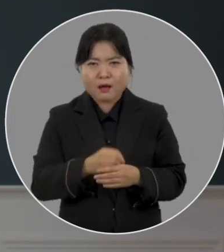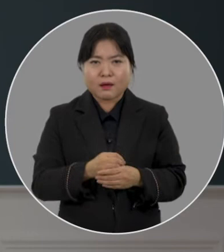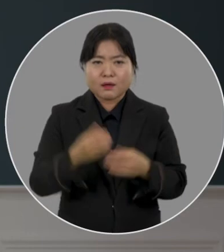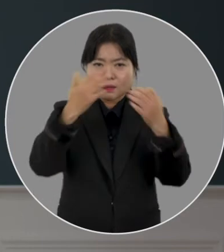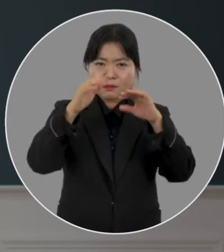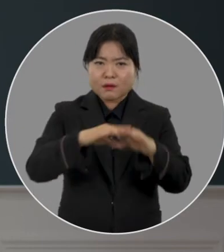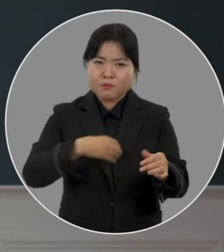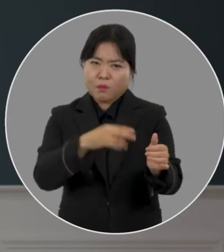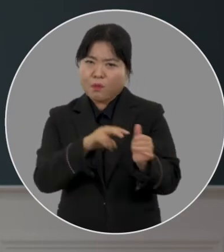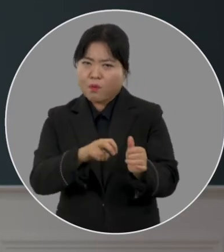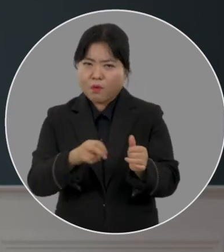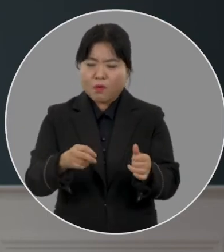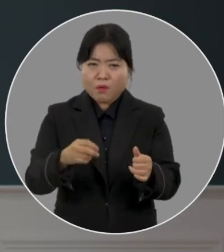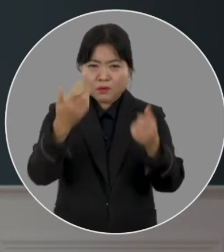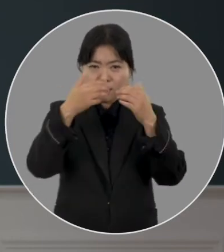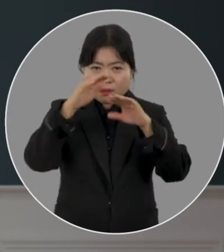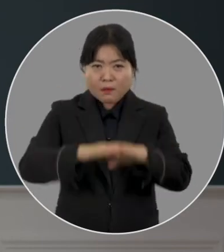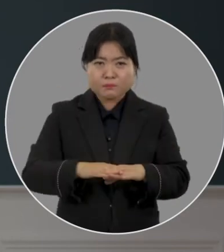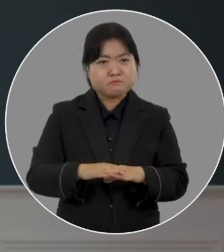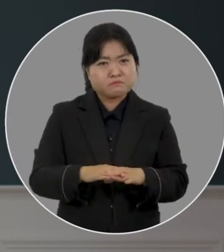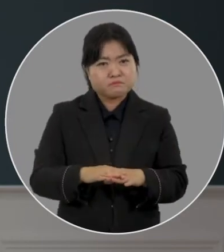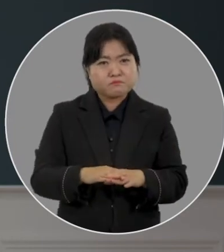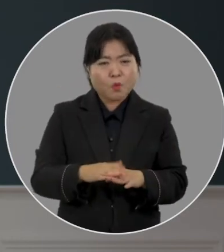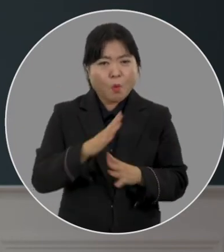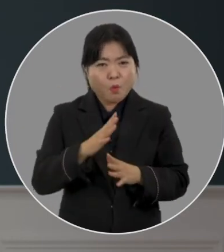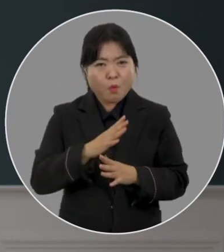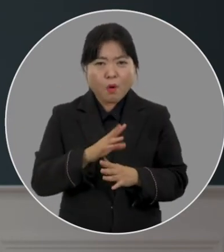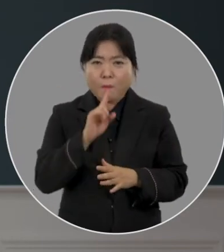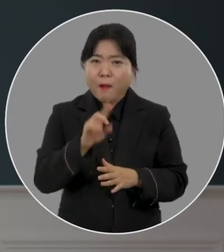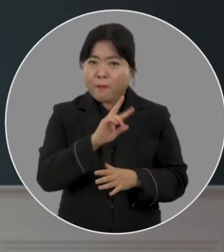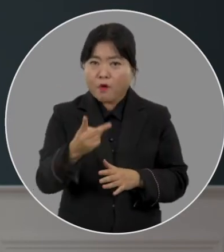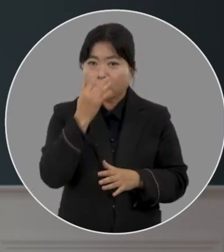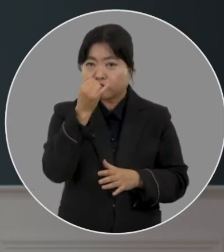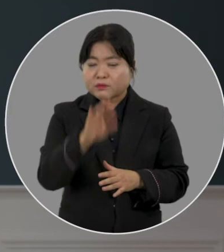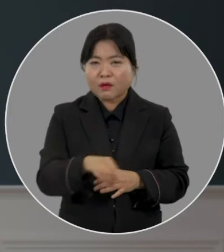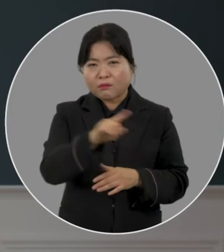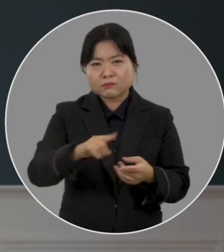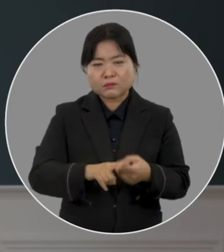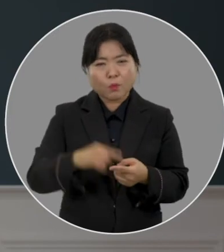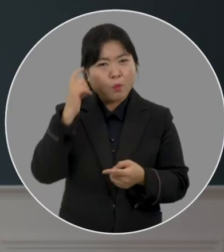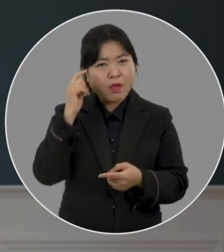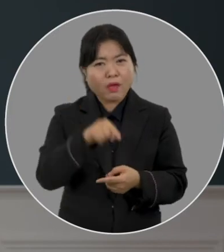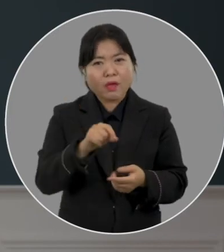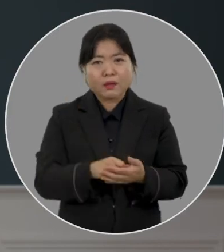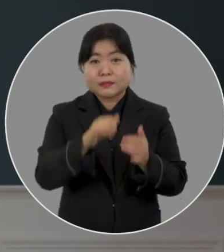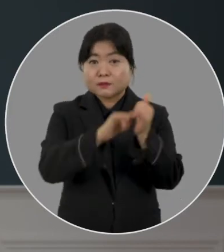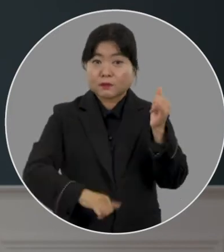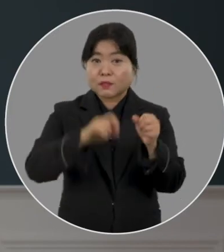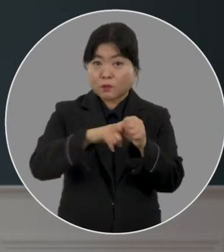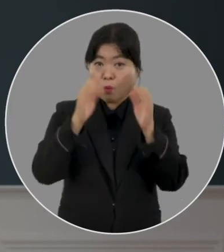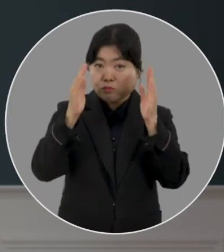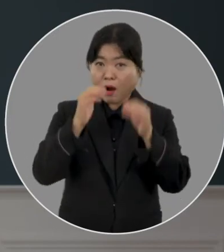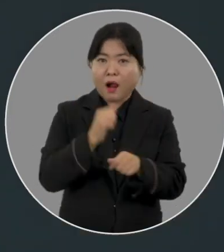이슬람 혐오증, 이슬람 공포로 번역합니다만 강할까? 이런 면에서 우리는 약간 역사적 공부를 좀 할